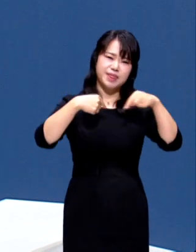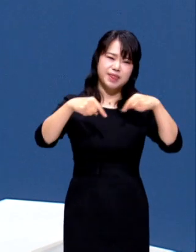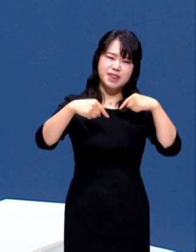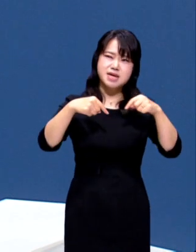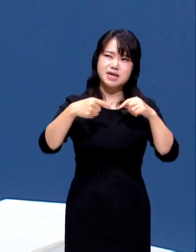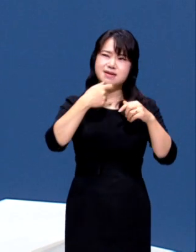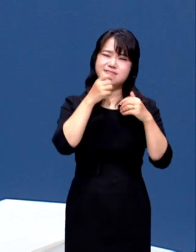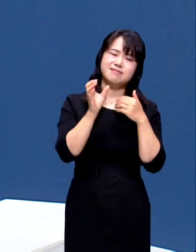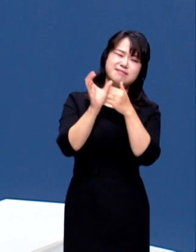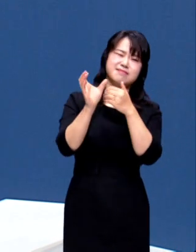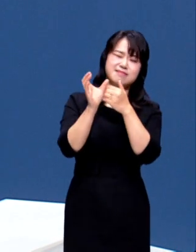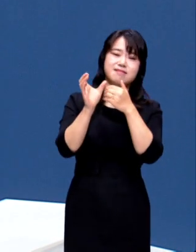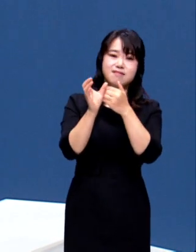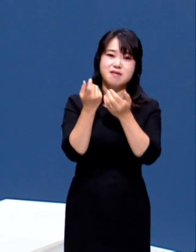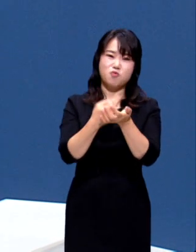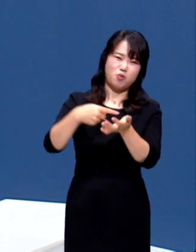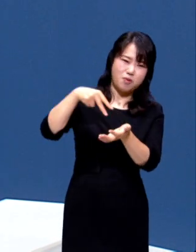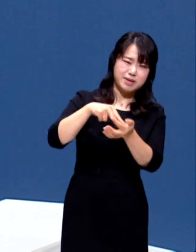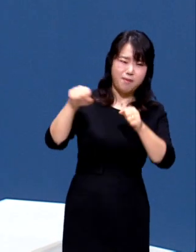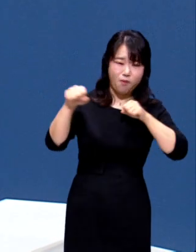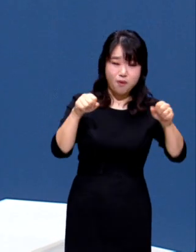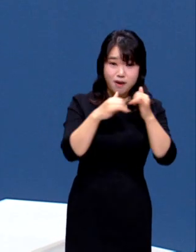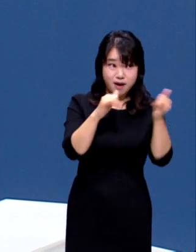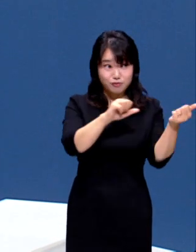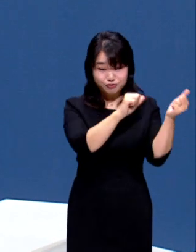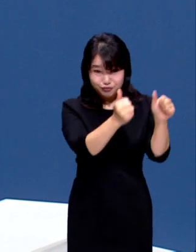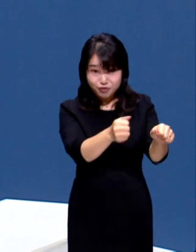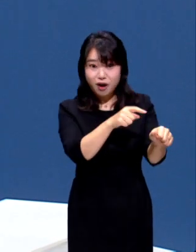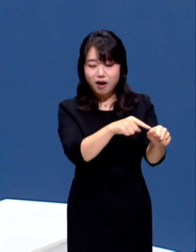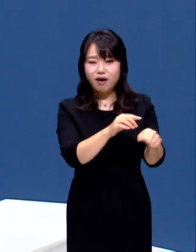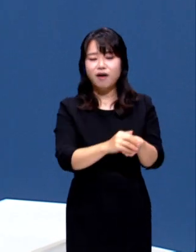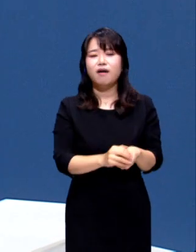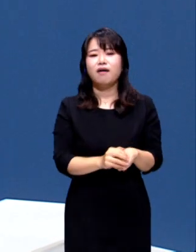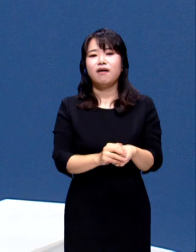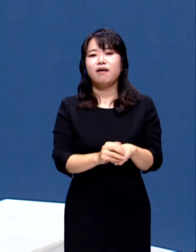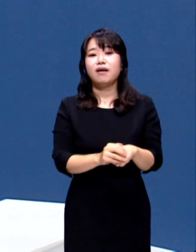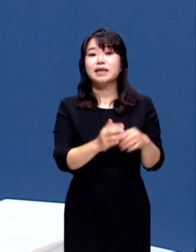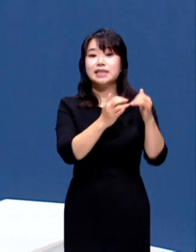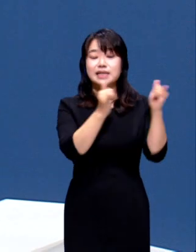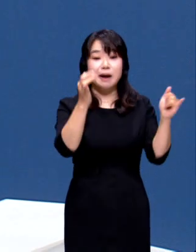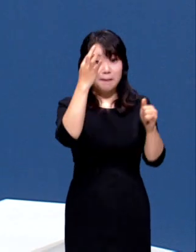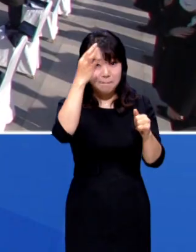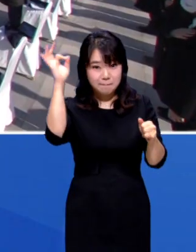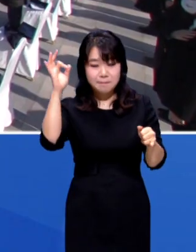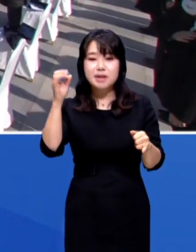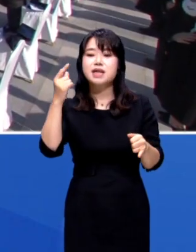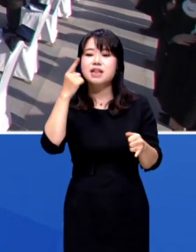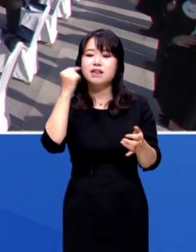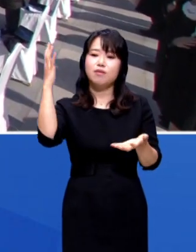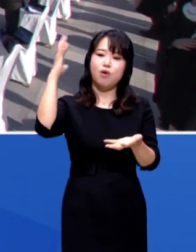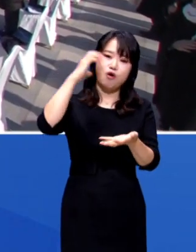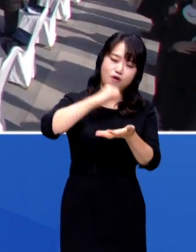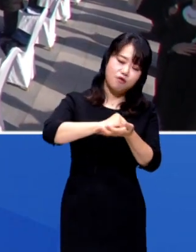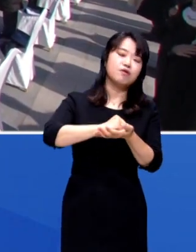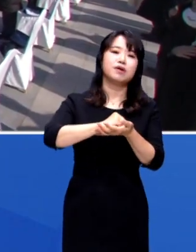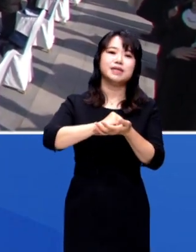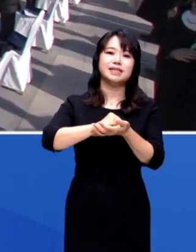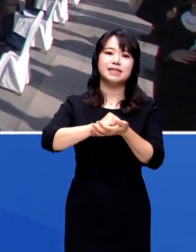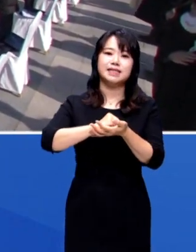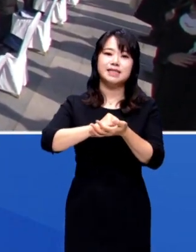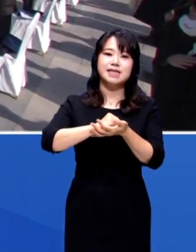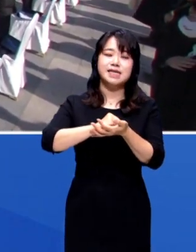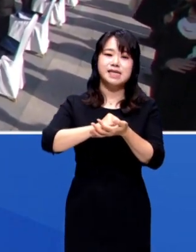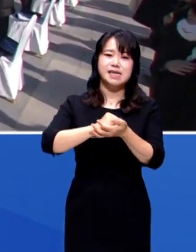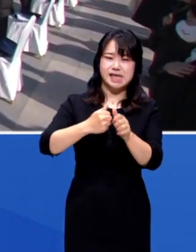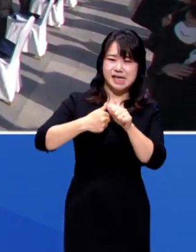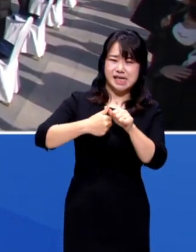1905년 11월 17일 일제는 대한제국의 외교권을 박탈하는 네. 을사늑약을 체결했습니다.